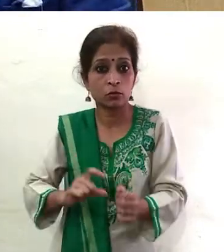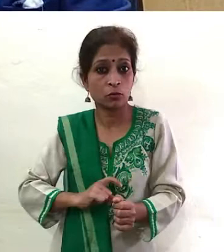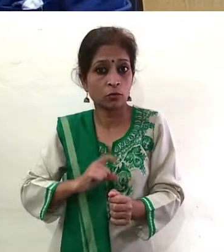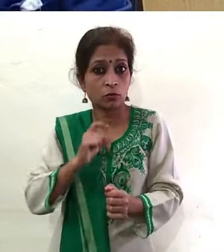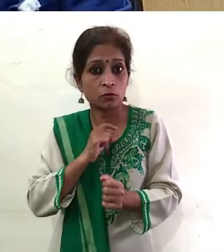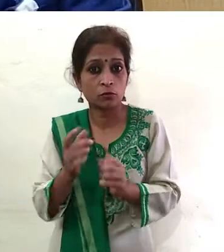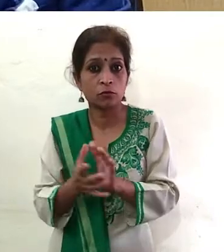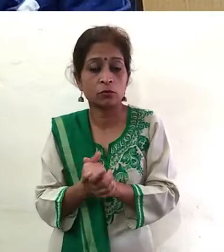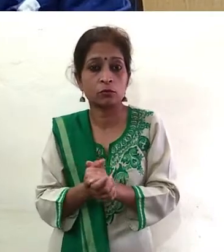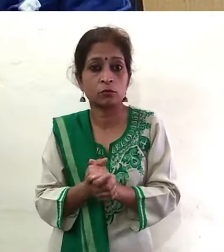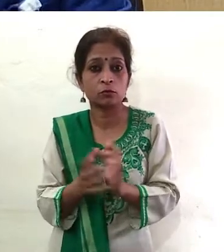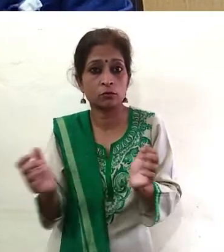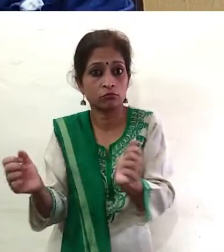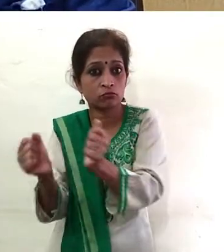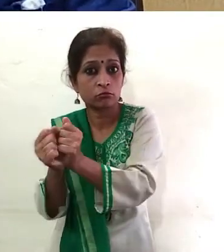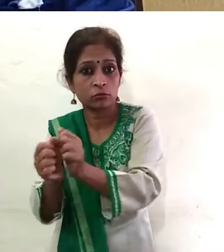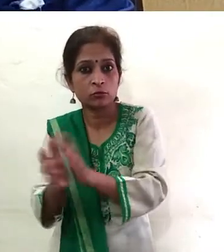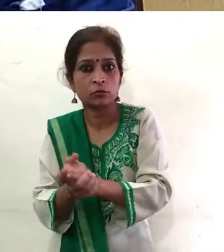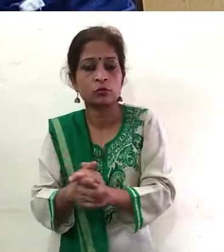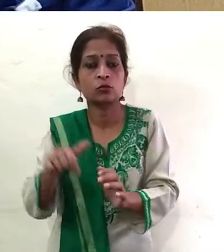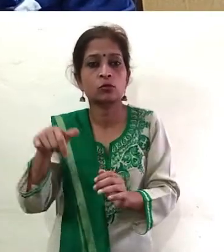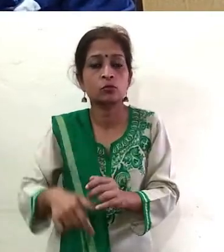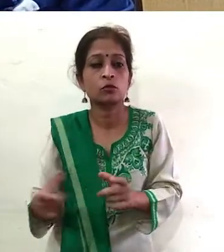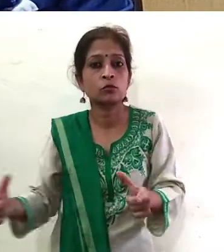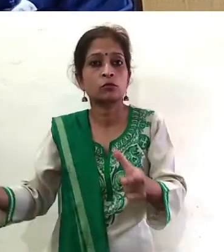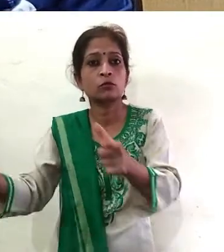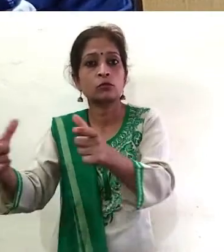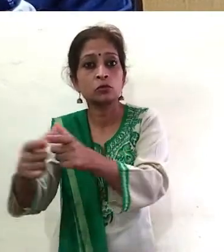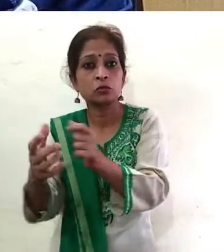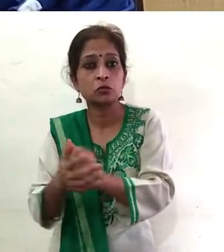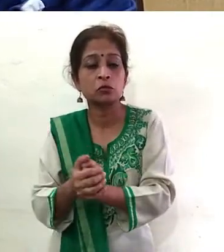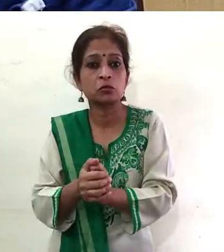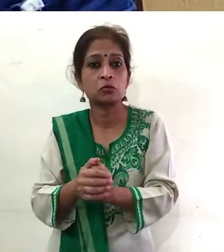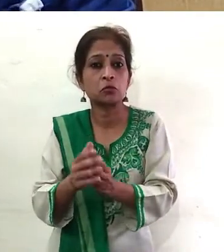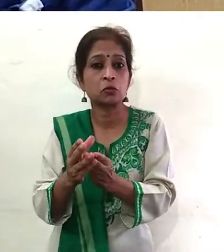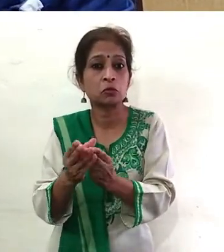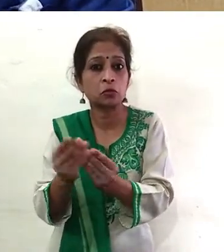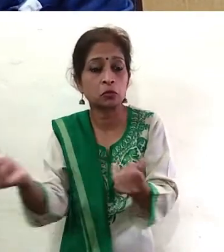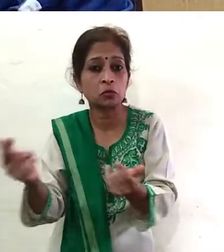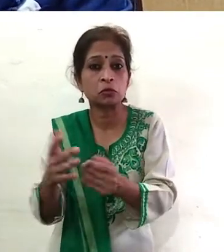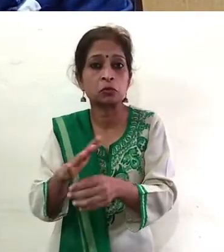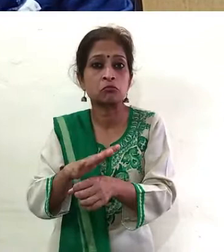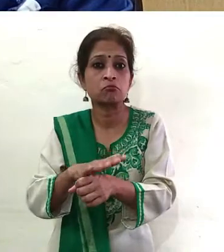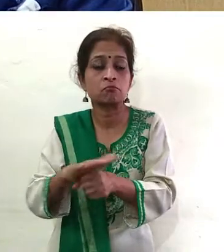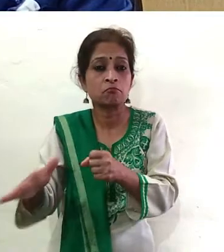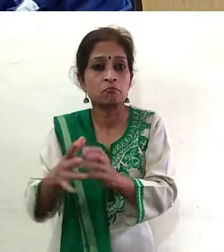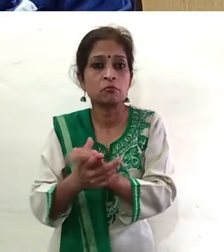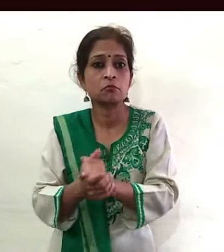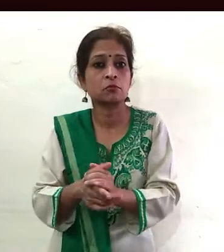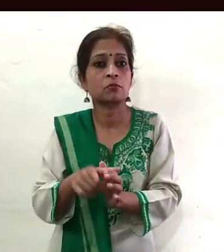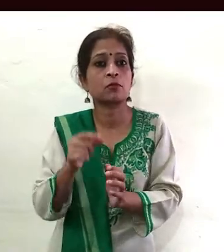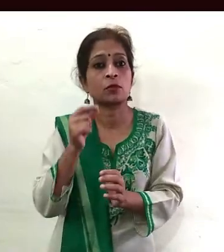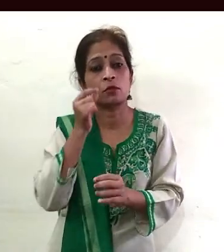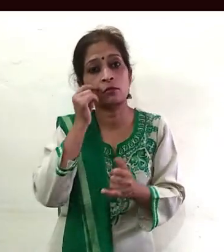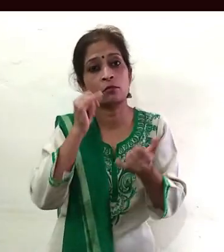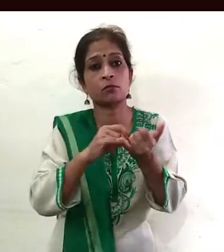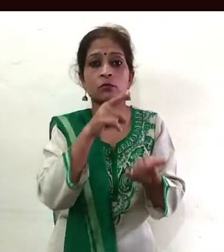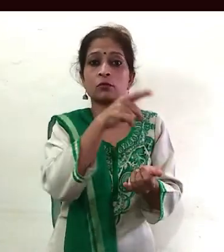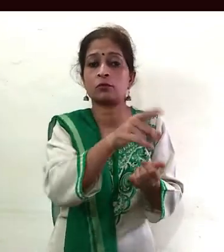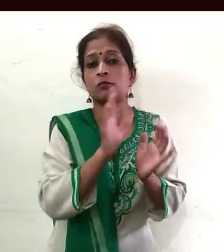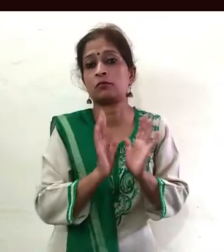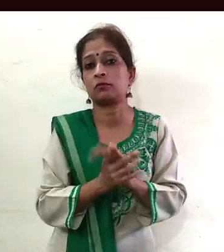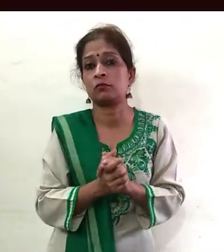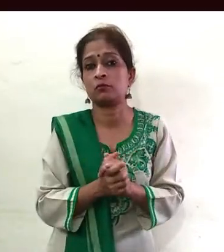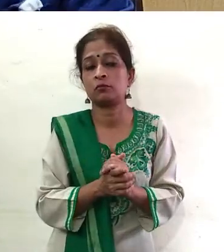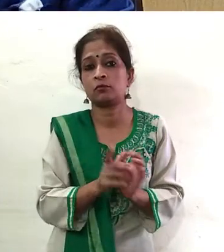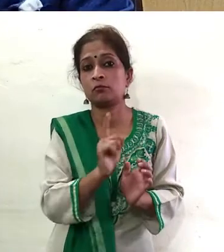कुरु वंश के नाश होने में मामा शकुनि का बहुत बड़ा हाथ रहा था तो अगर फगुनी मामा के